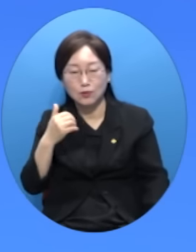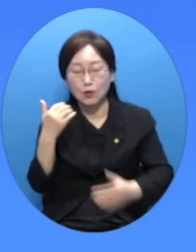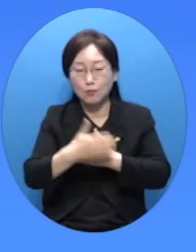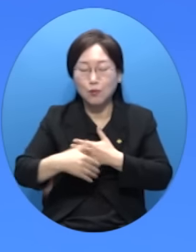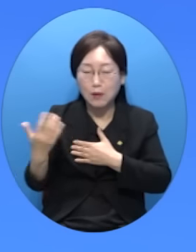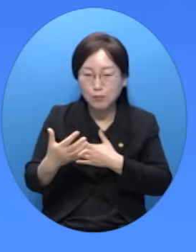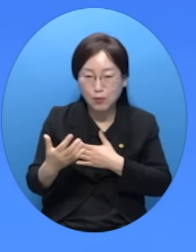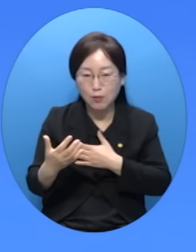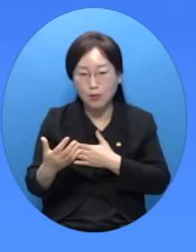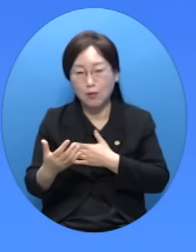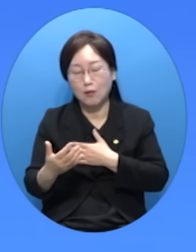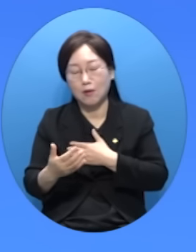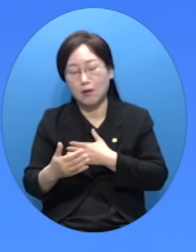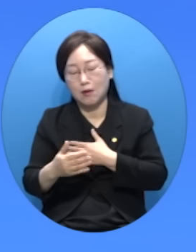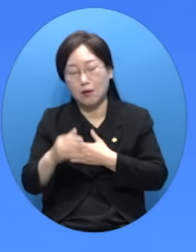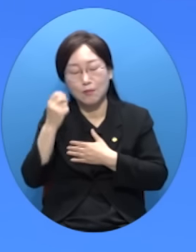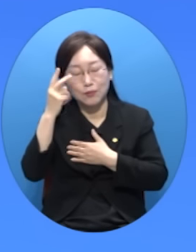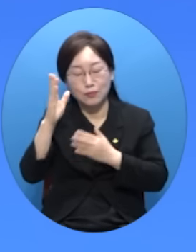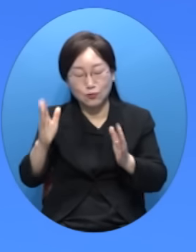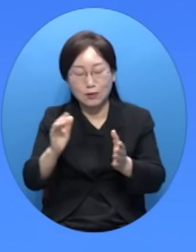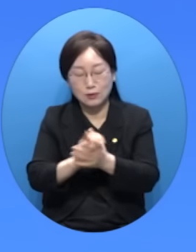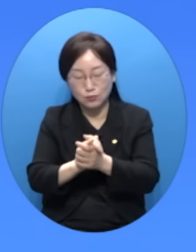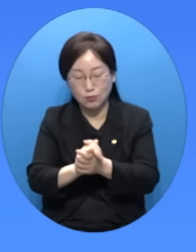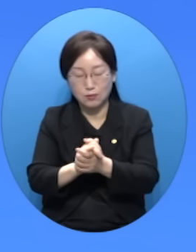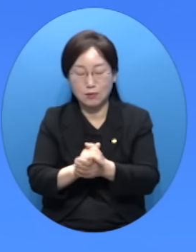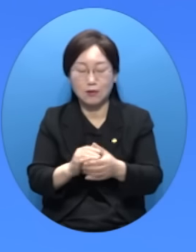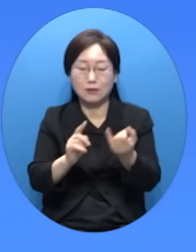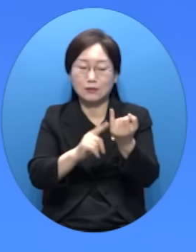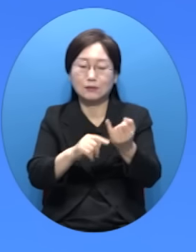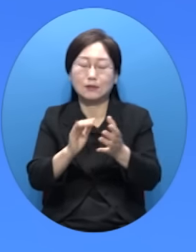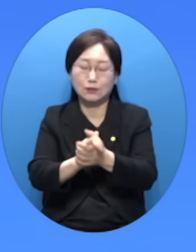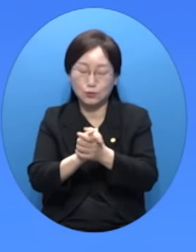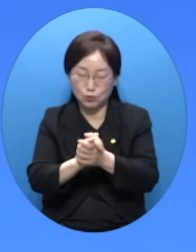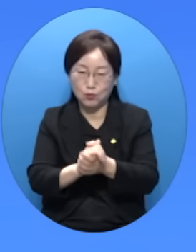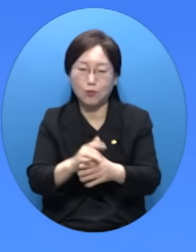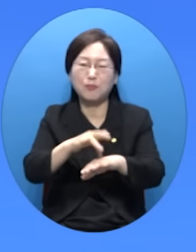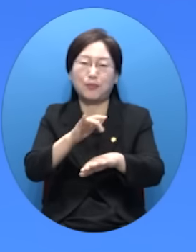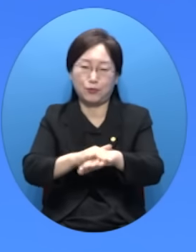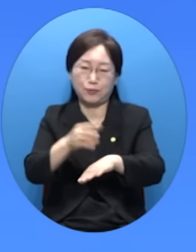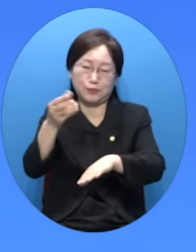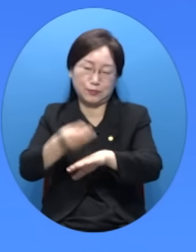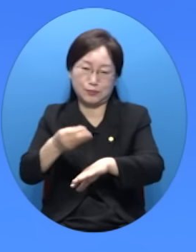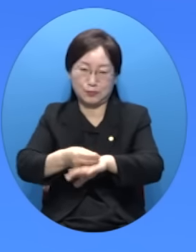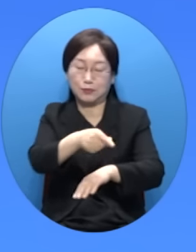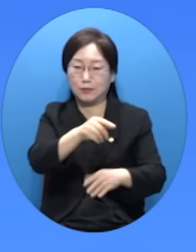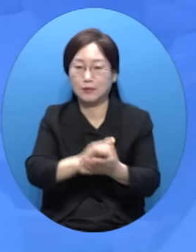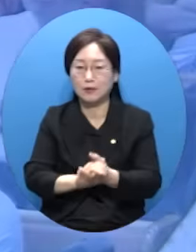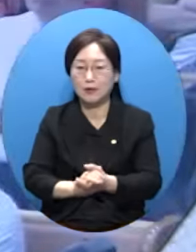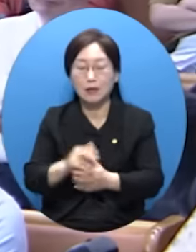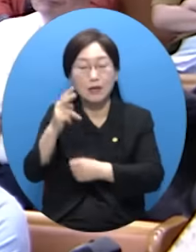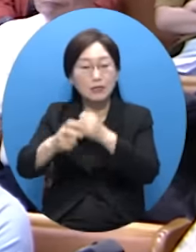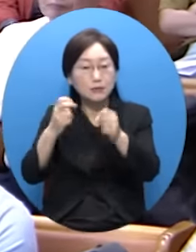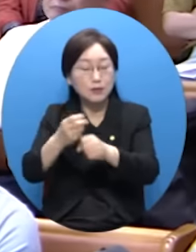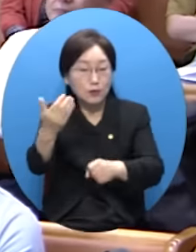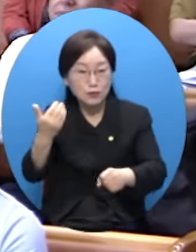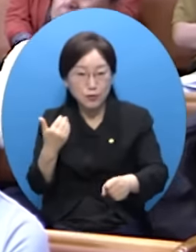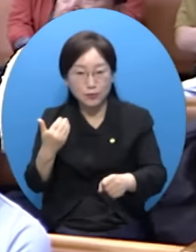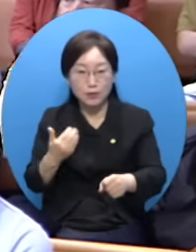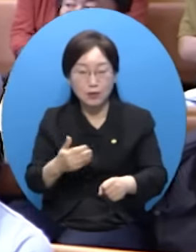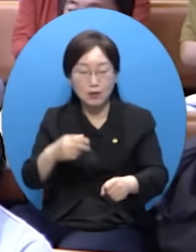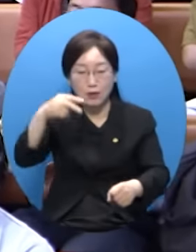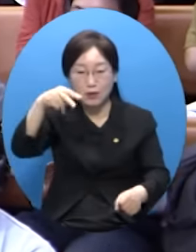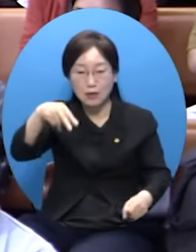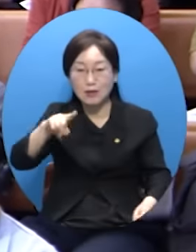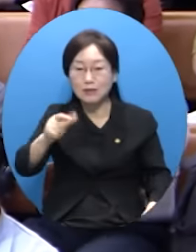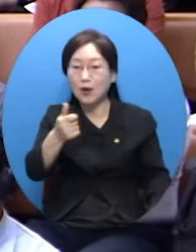누워있을 때도 하나님께 엎드려 기도하고 또 기도했습니다. 20년 전 선한 목자교회 부임해서 교회가 부도교회를 만났을